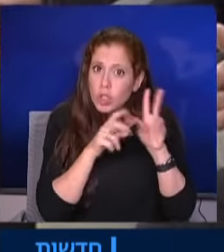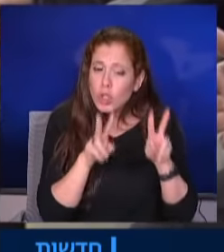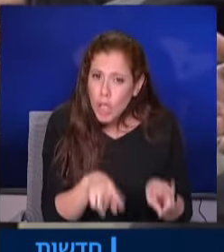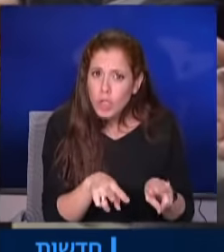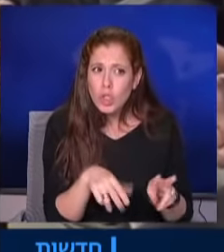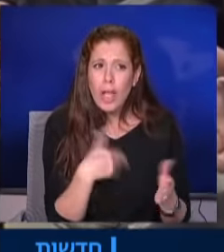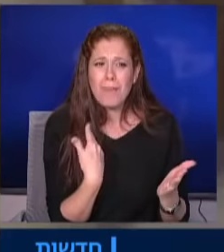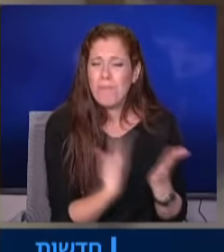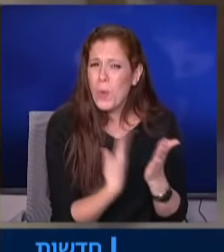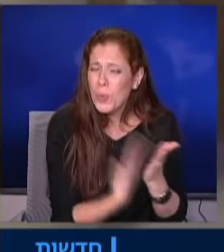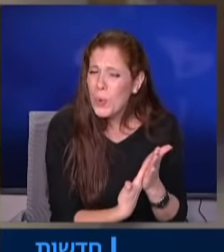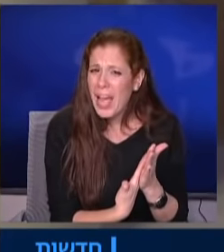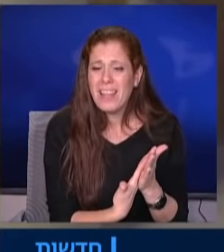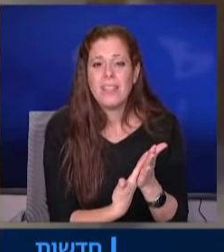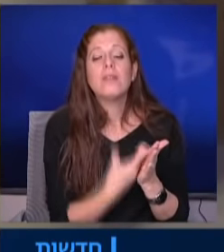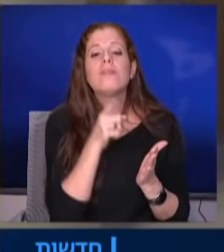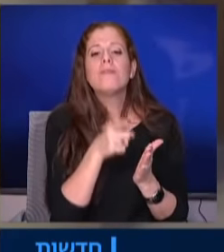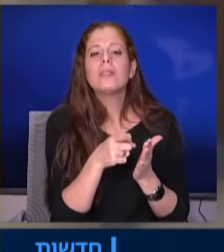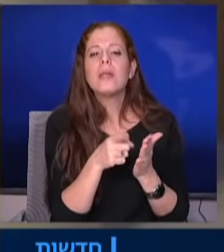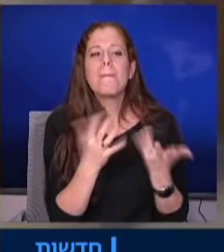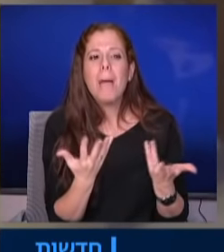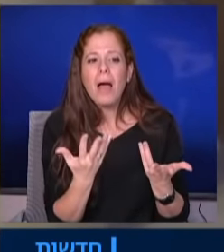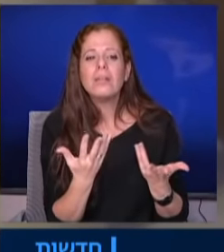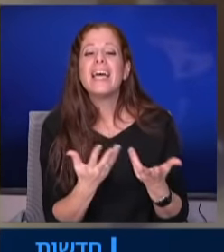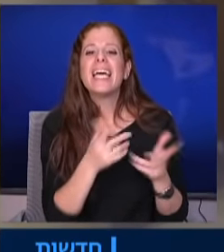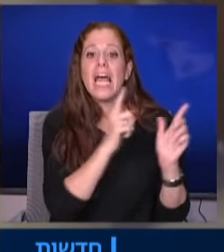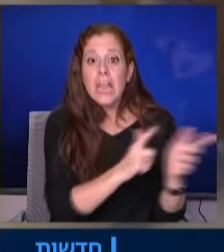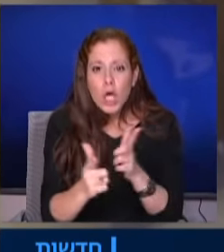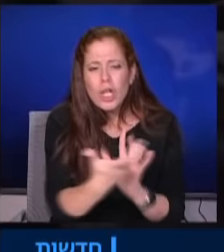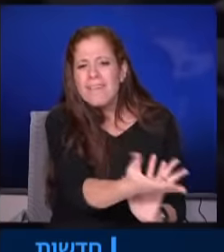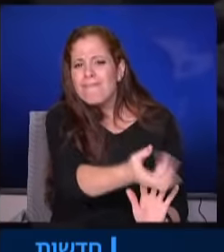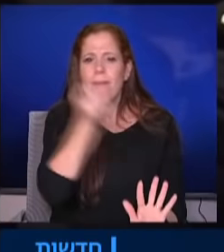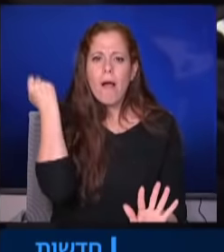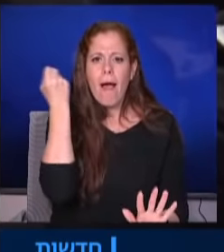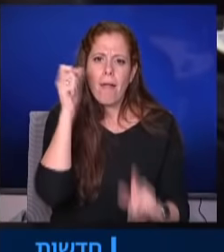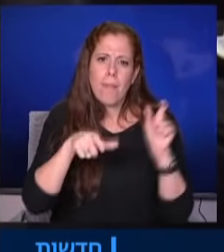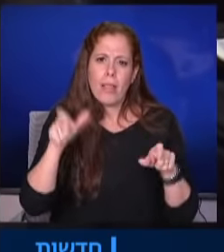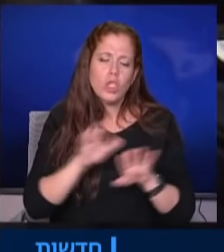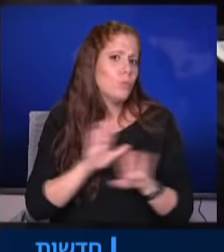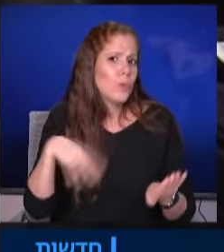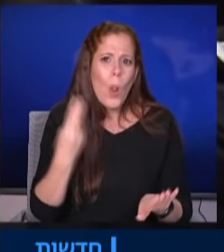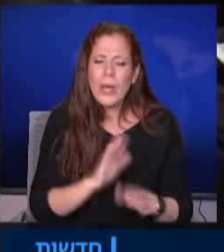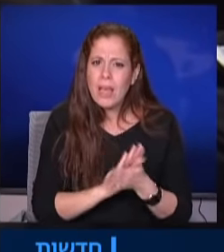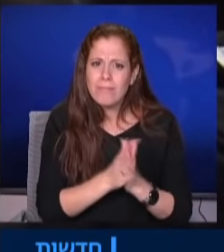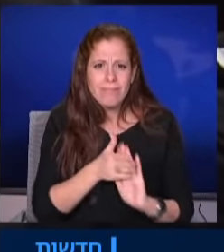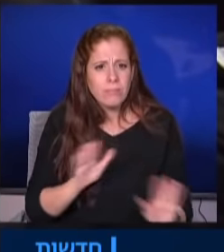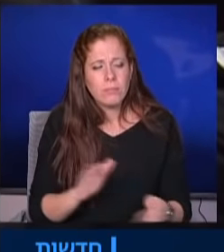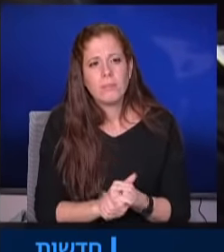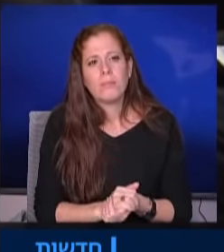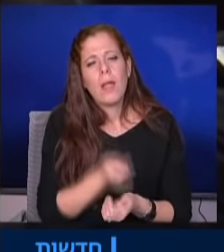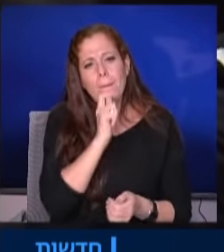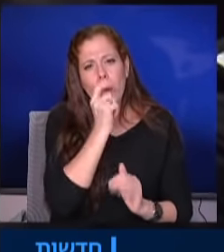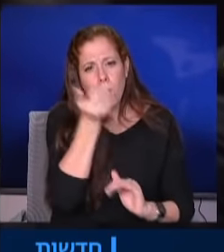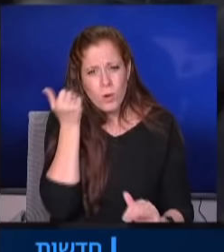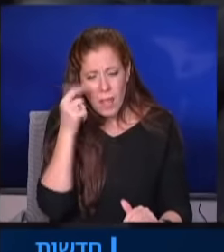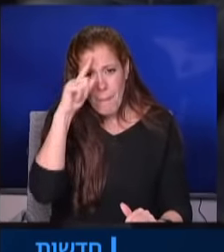קונקרטית, מאוד עקבית, וזה לאסוף את הנשק מידי האנשים. בריאיון מוקדם לסולימן מסוודה, אביו של